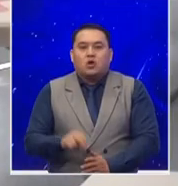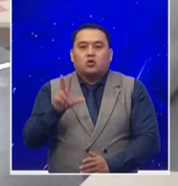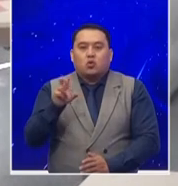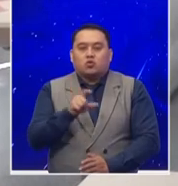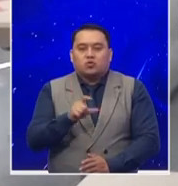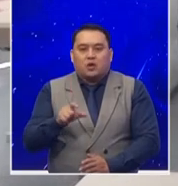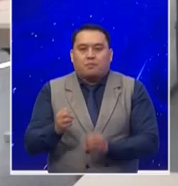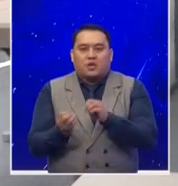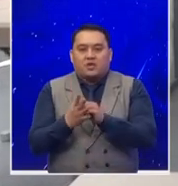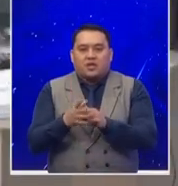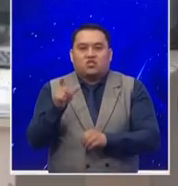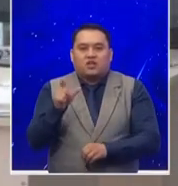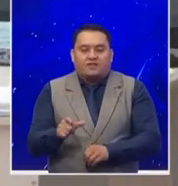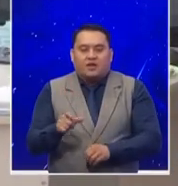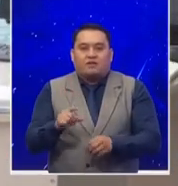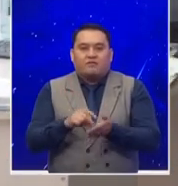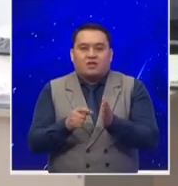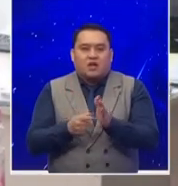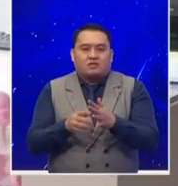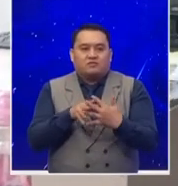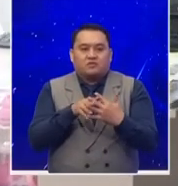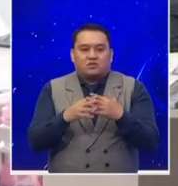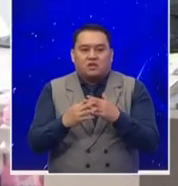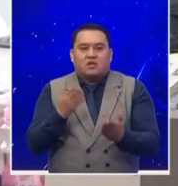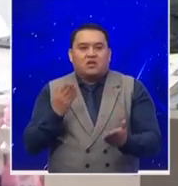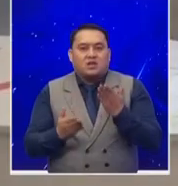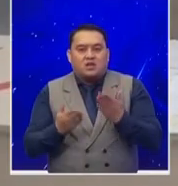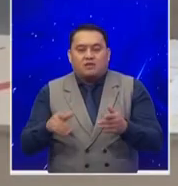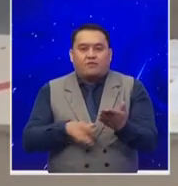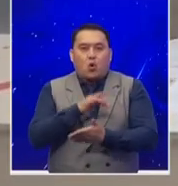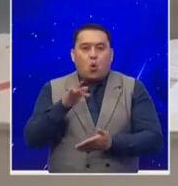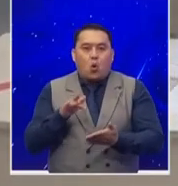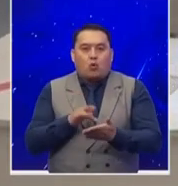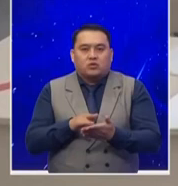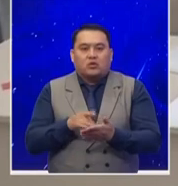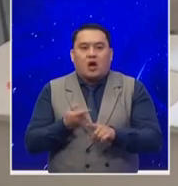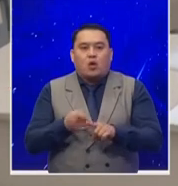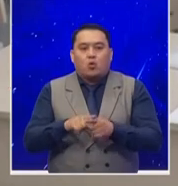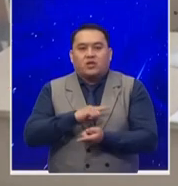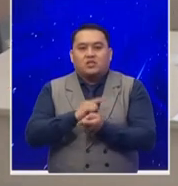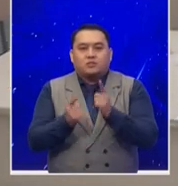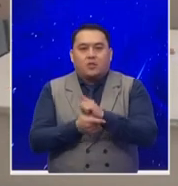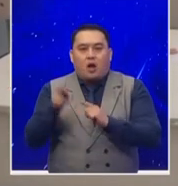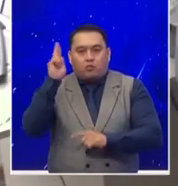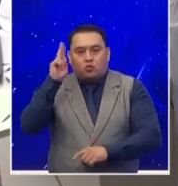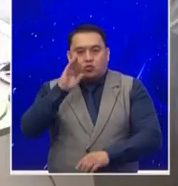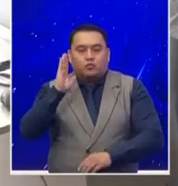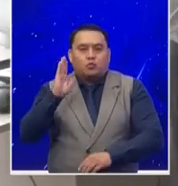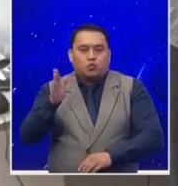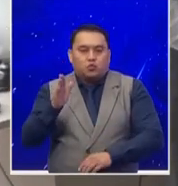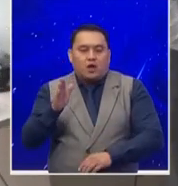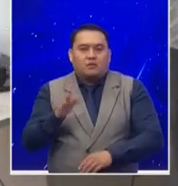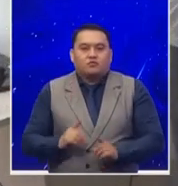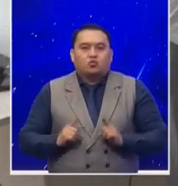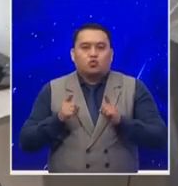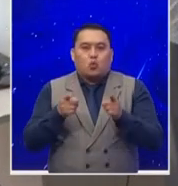и 15 человек в классе. Неважно, в сельском образовательном учреждении или городском. Такого рода изменения в обучении школьников Алматинской области